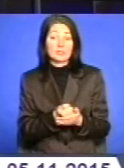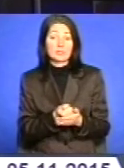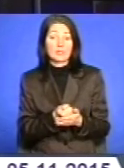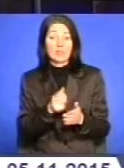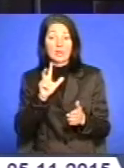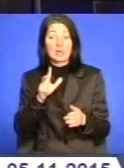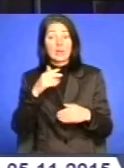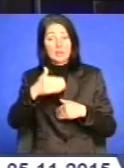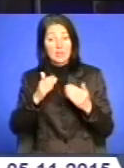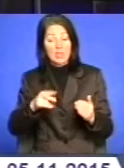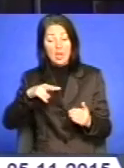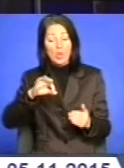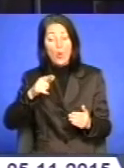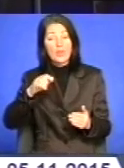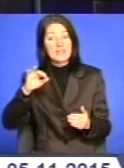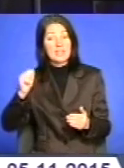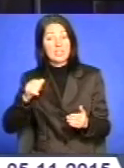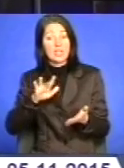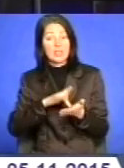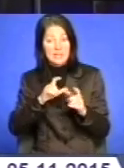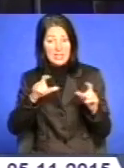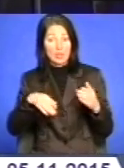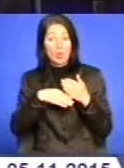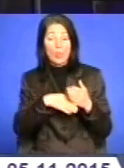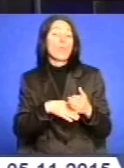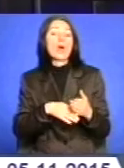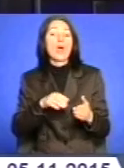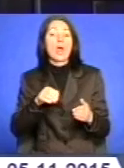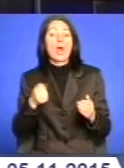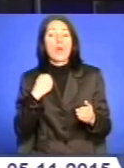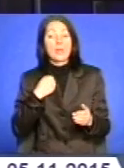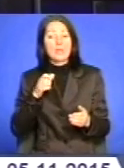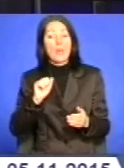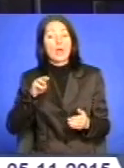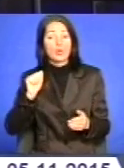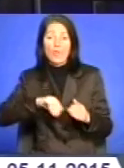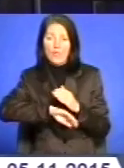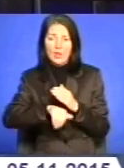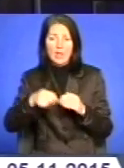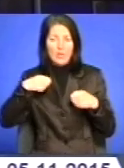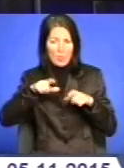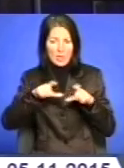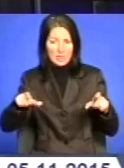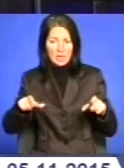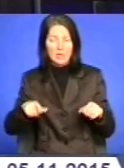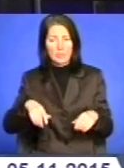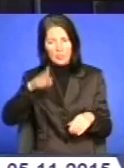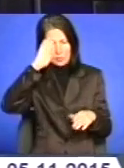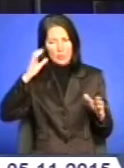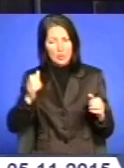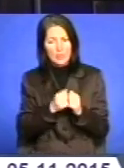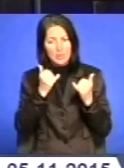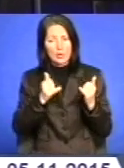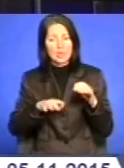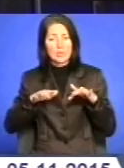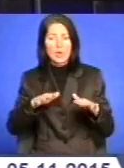Три скриньки логістичного центру допомоги бійцям АТО викрали із магазинів. Зловмисника знайшли і сьогодні справу розглядали у суді. Крім того, у волонтерів